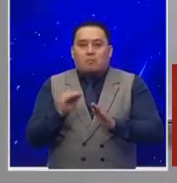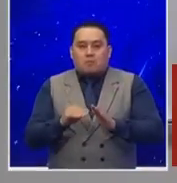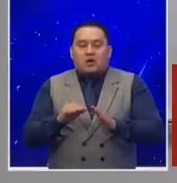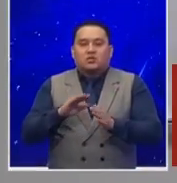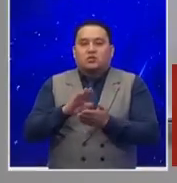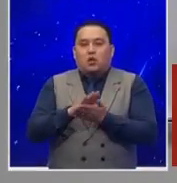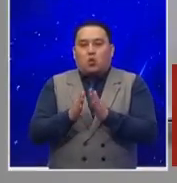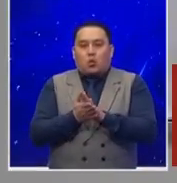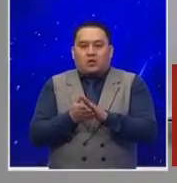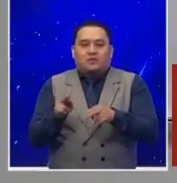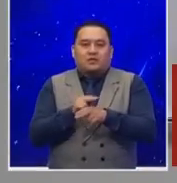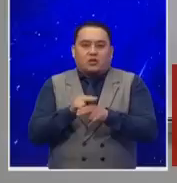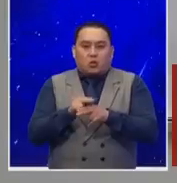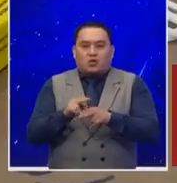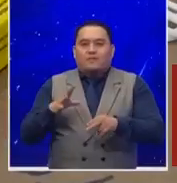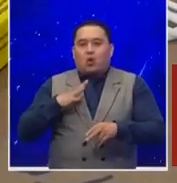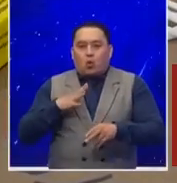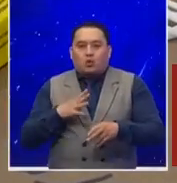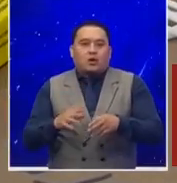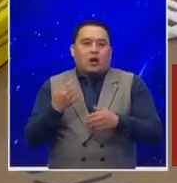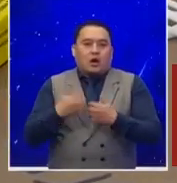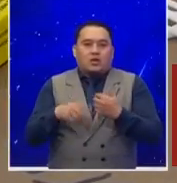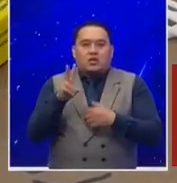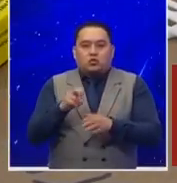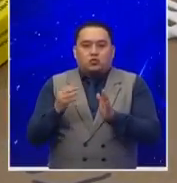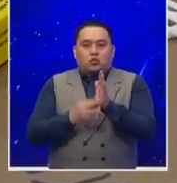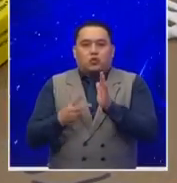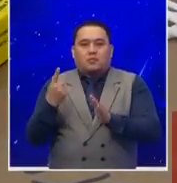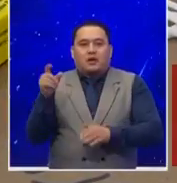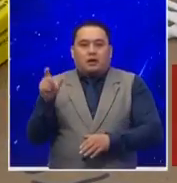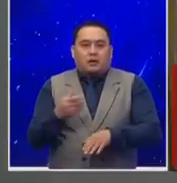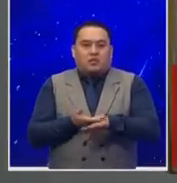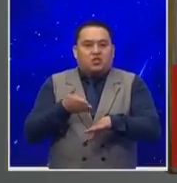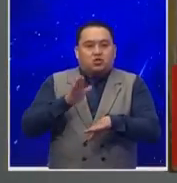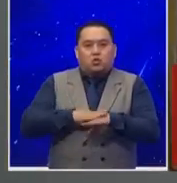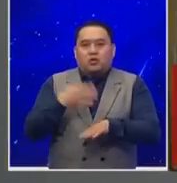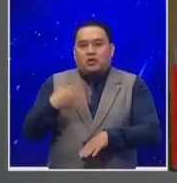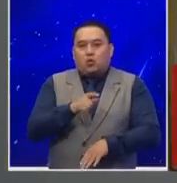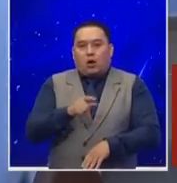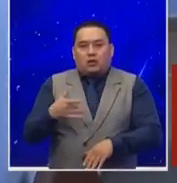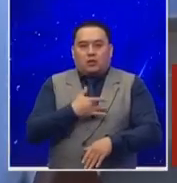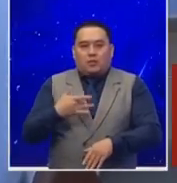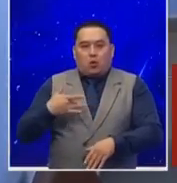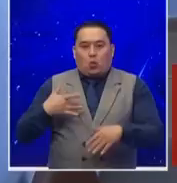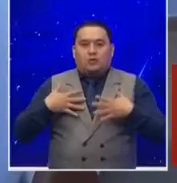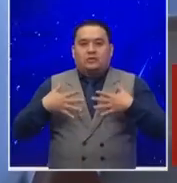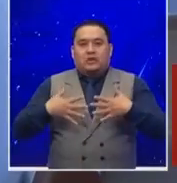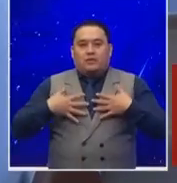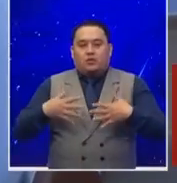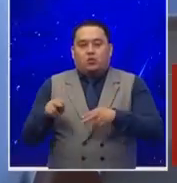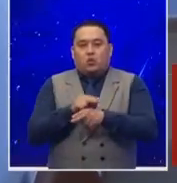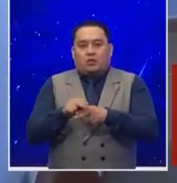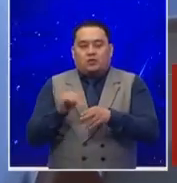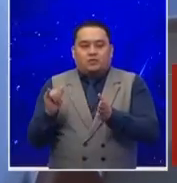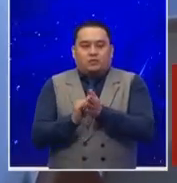17447-і амбулаторлық жағдайда. Олардың арасында 291 адамның жағдайы ауыр, 50 науқас өкпені жасанды желдету